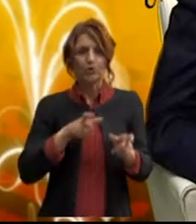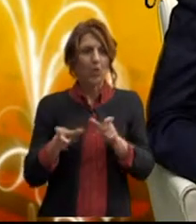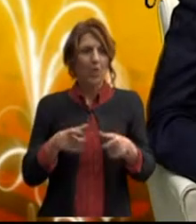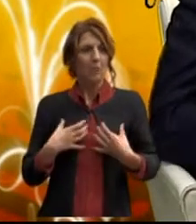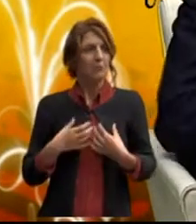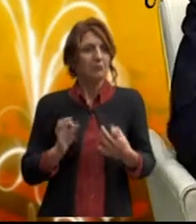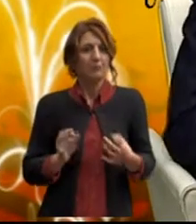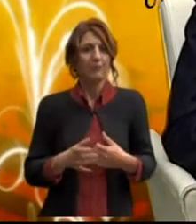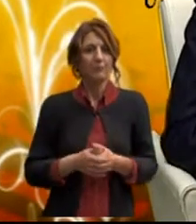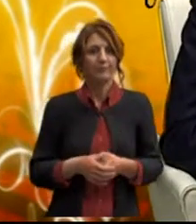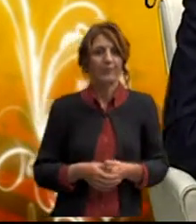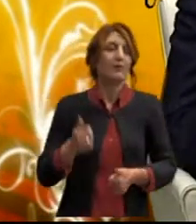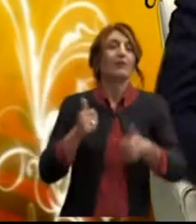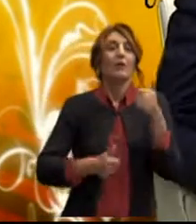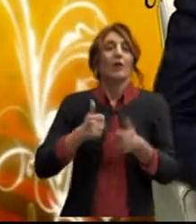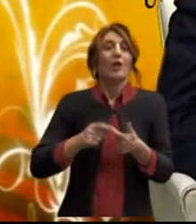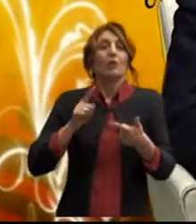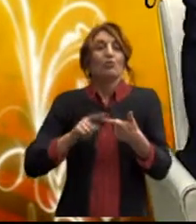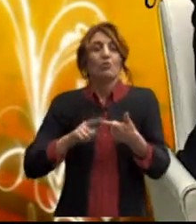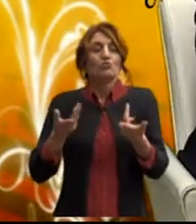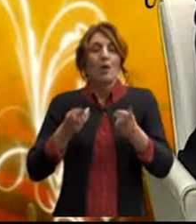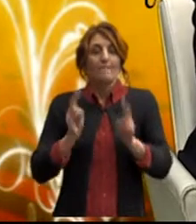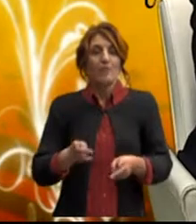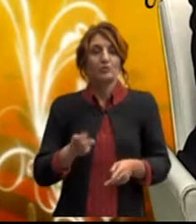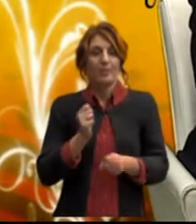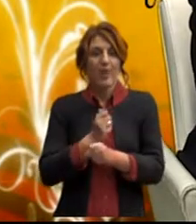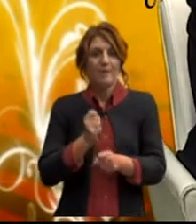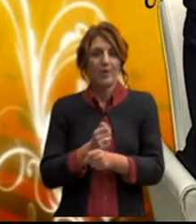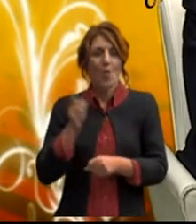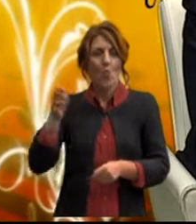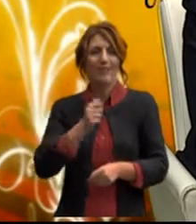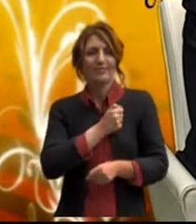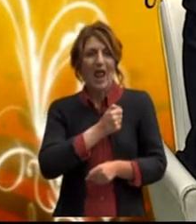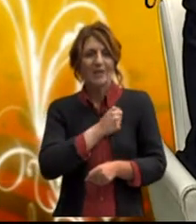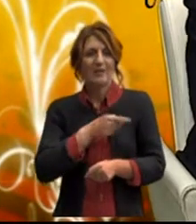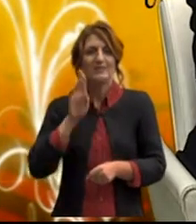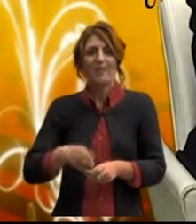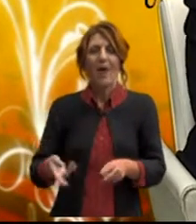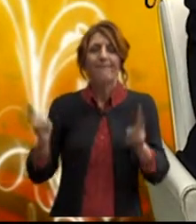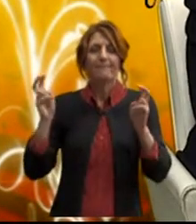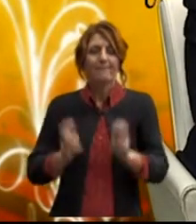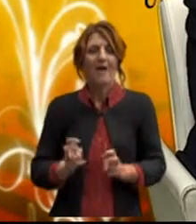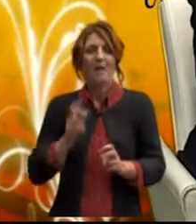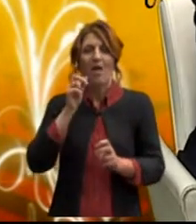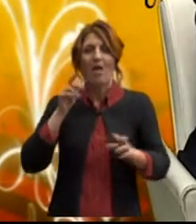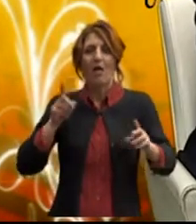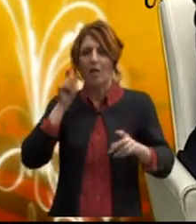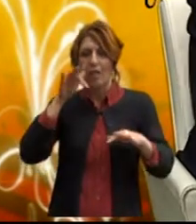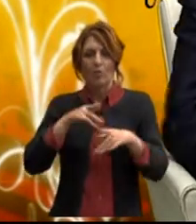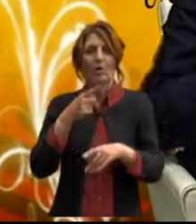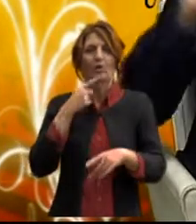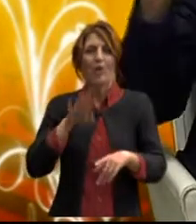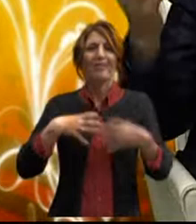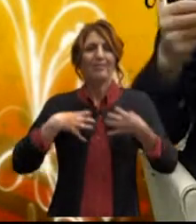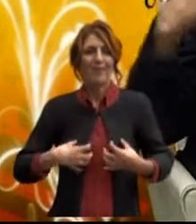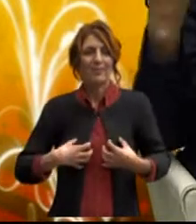Evo tako. Ili pak drugo što mogu ljudi. Dakle, poznato je da u Dalmaciji ima manje depresije u Mediteranu i da se ljudi tamo manje